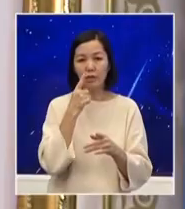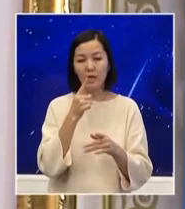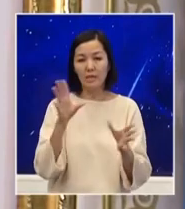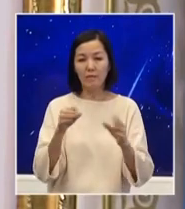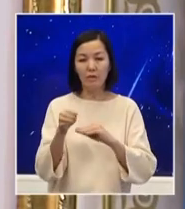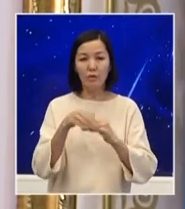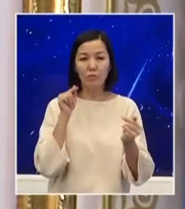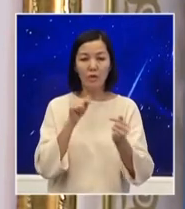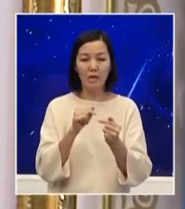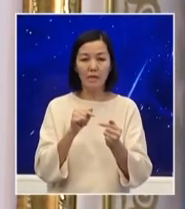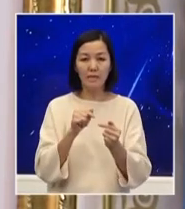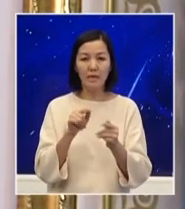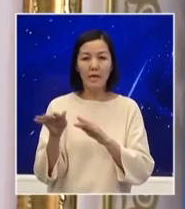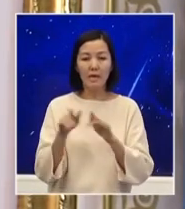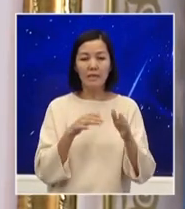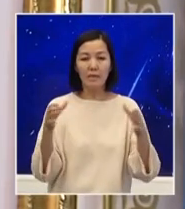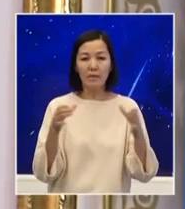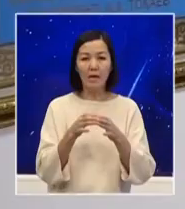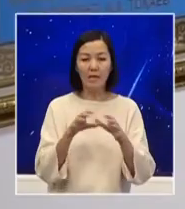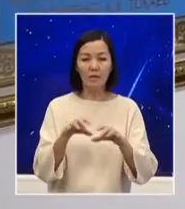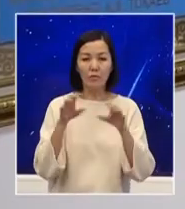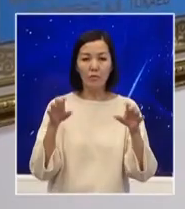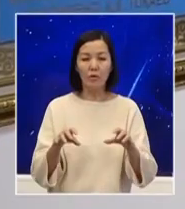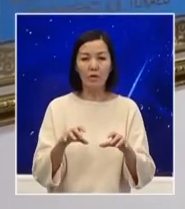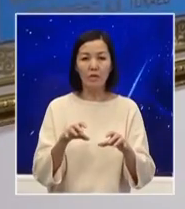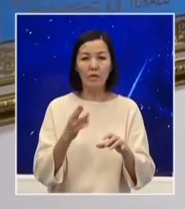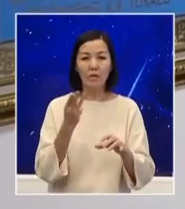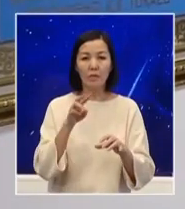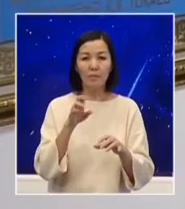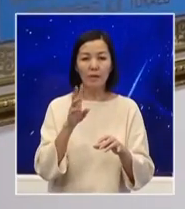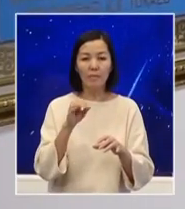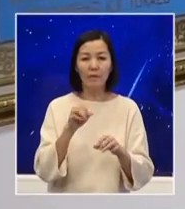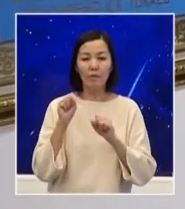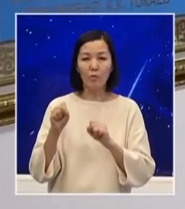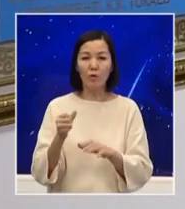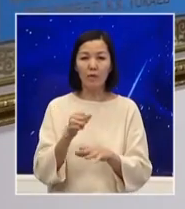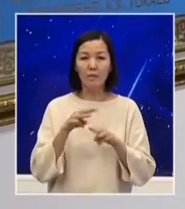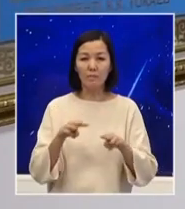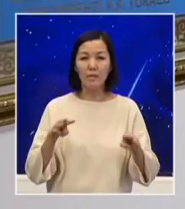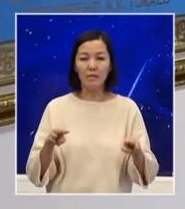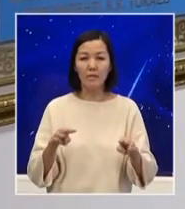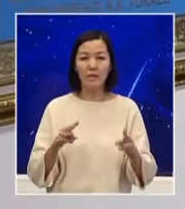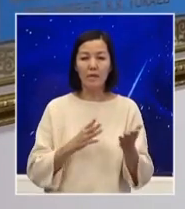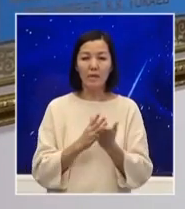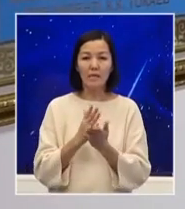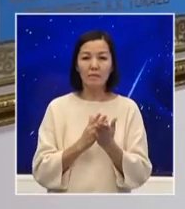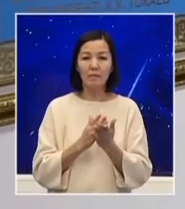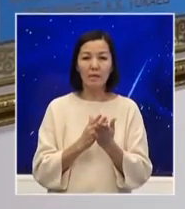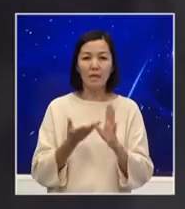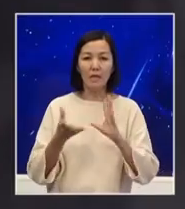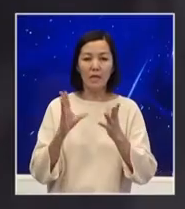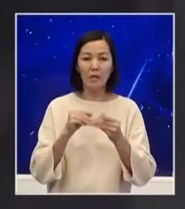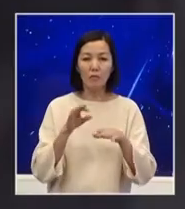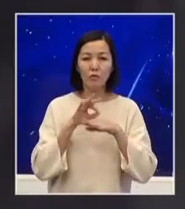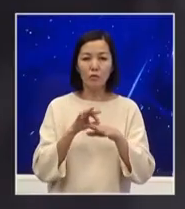сыбайлас жемқорлыққа қарсы іс-қимыл агенттігінің төрағасы Алик Шпекбаев пен қорғаныс министрі арасында қызметке сыртқы талдау жүргізу